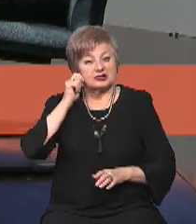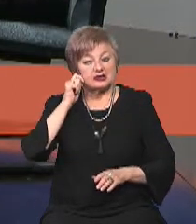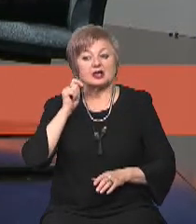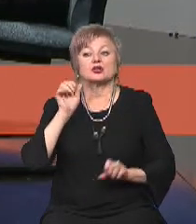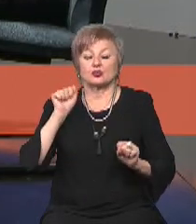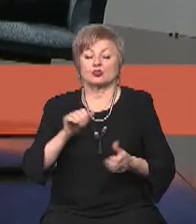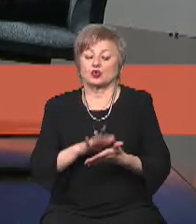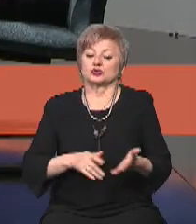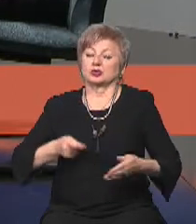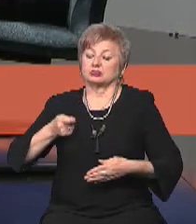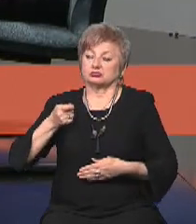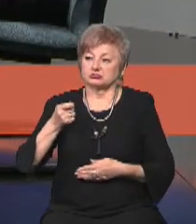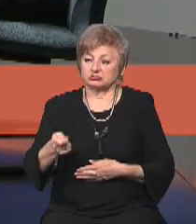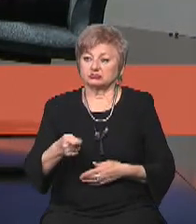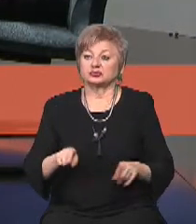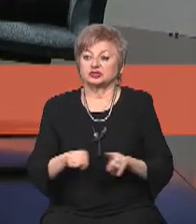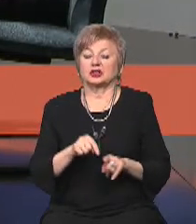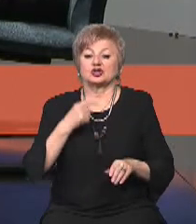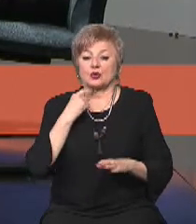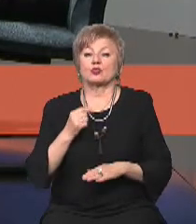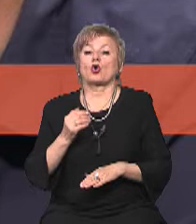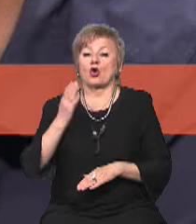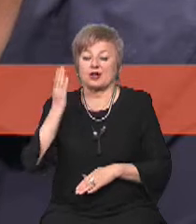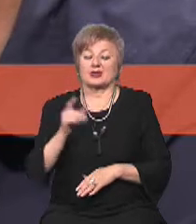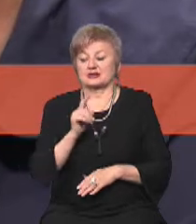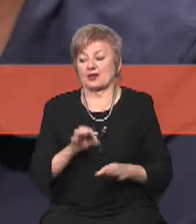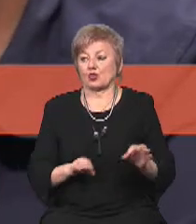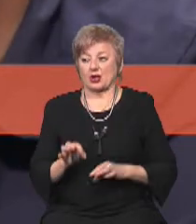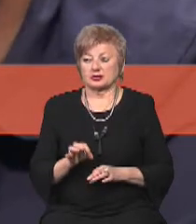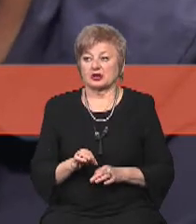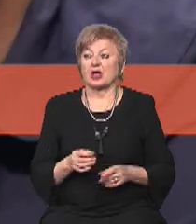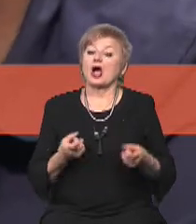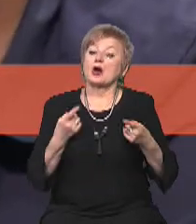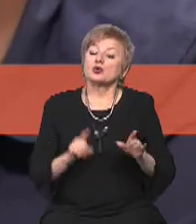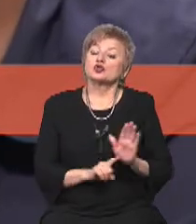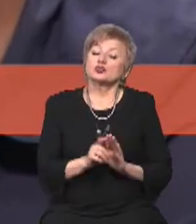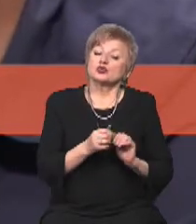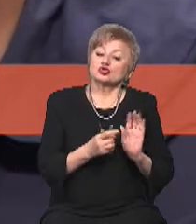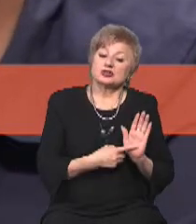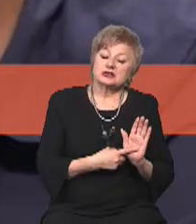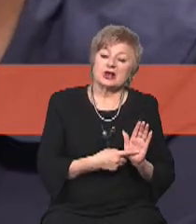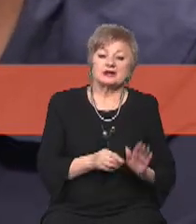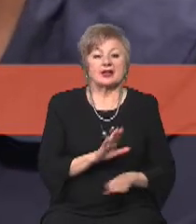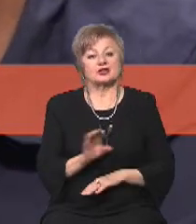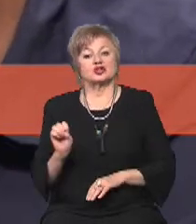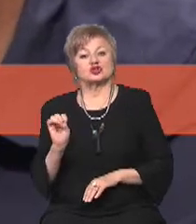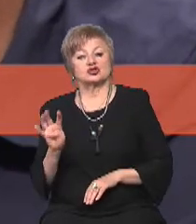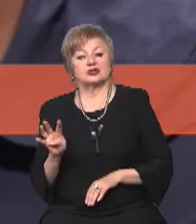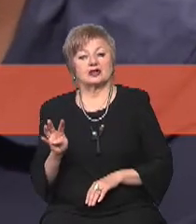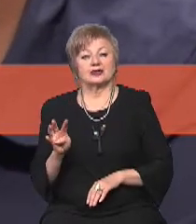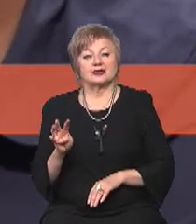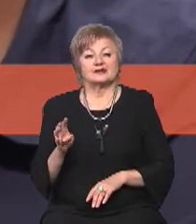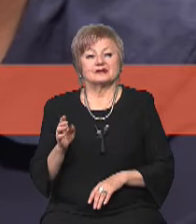як подати свій проєкт, так і проголосувати за проєкт. Пані Катерина, а чому саме 16? Чому, наприклад, не з 14? А до